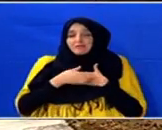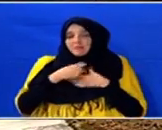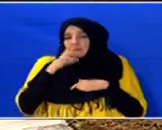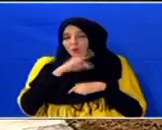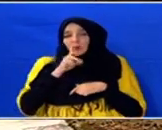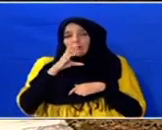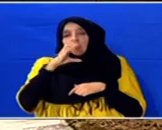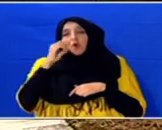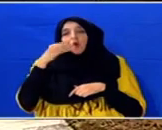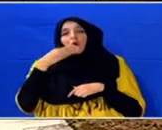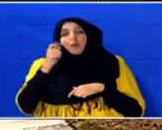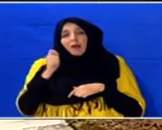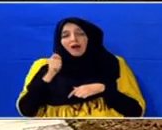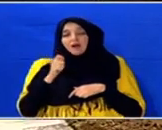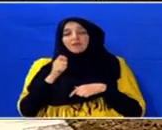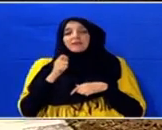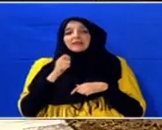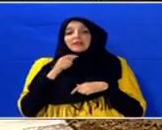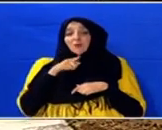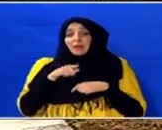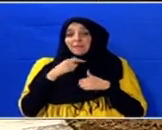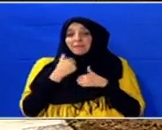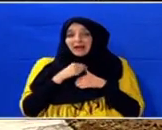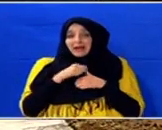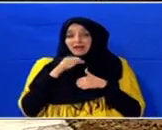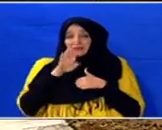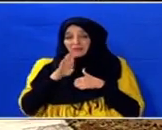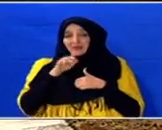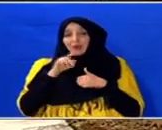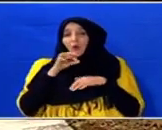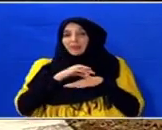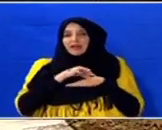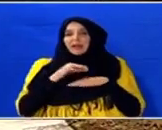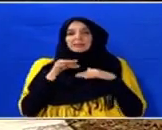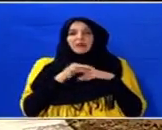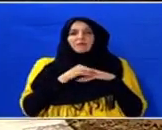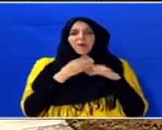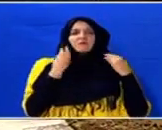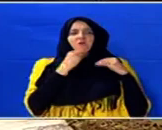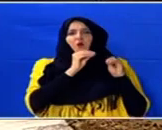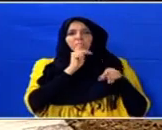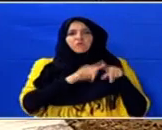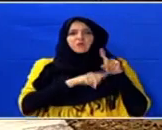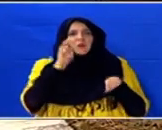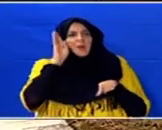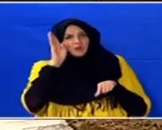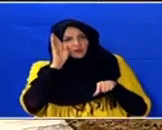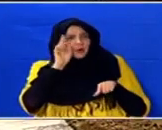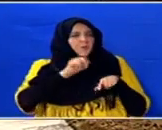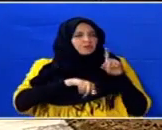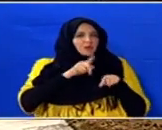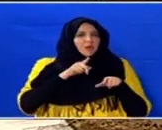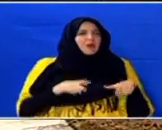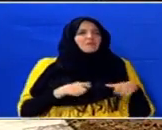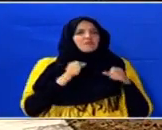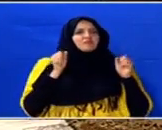والزوجه نتاعو تصرفت في الاثاث المنزلي اللي كما قلنا كان يقدر ما بين 35 سنتيم ل 40 مليون سنتيم، باعت